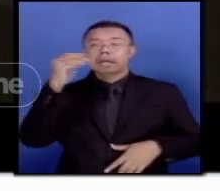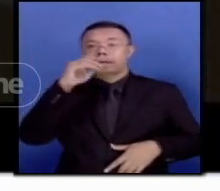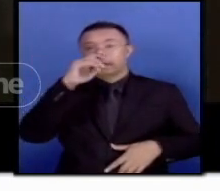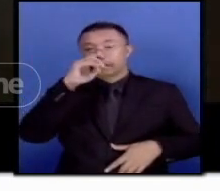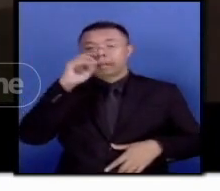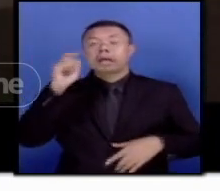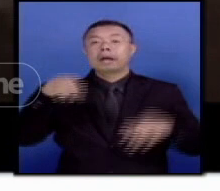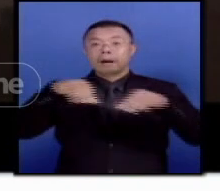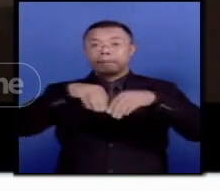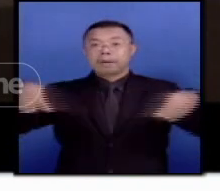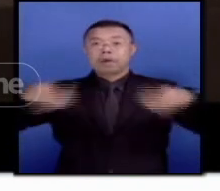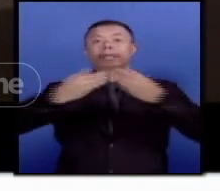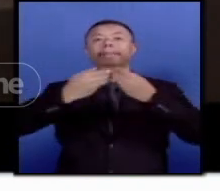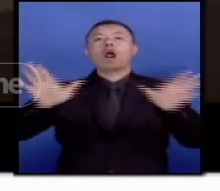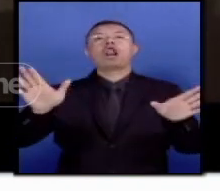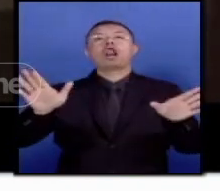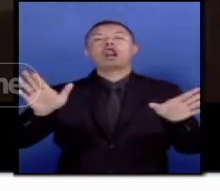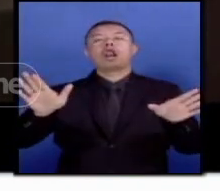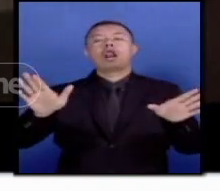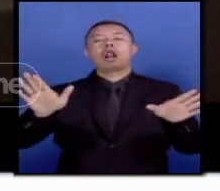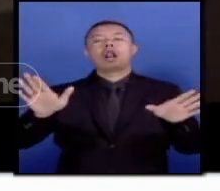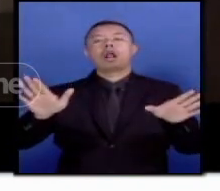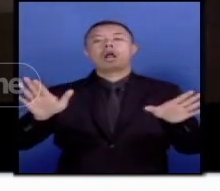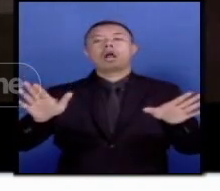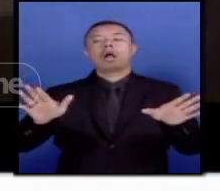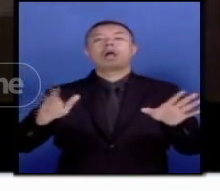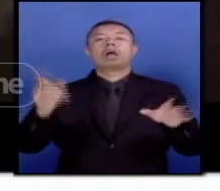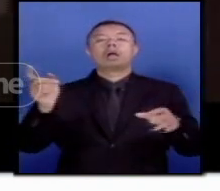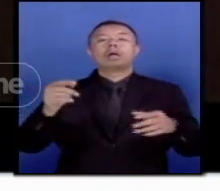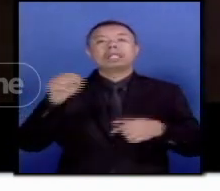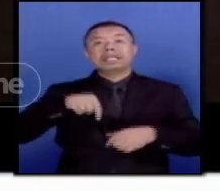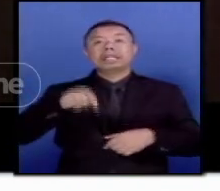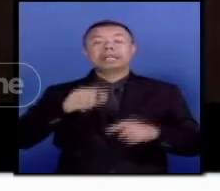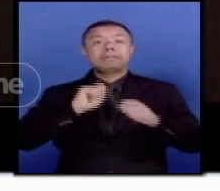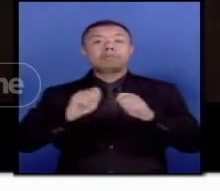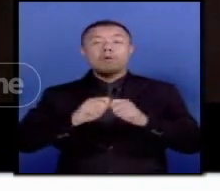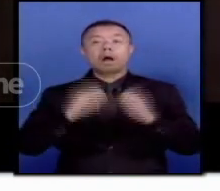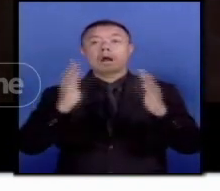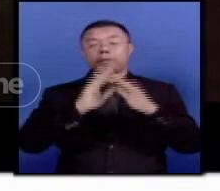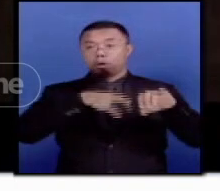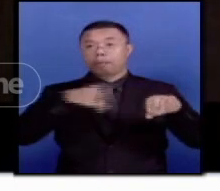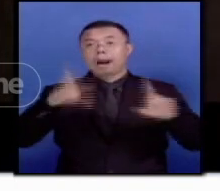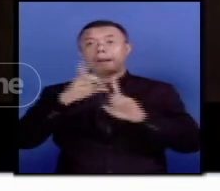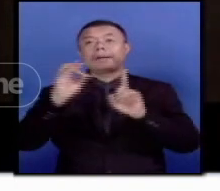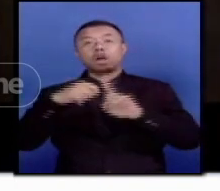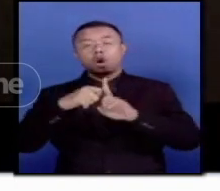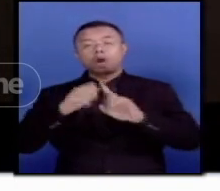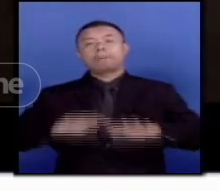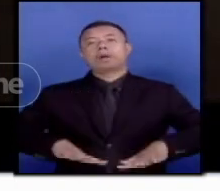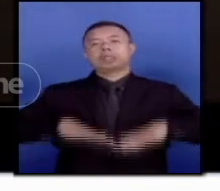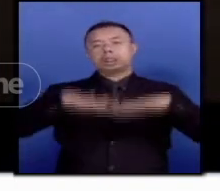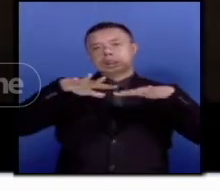jebol bendungan yang dilintasi oleh sungai hal ini menyebabkan Perumahan periuk damai terendam air